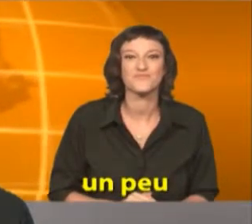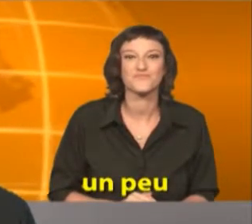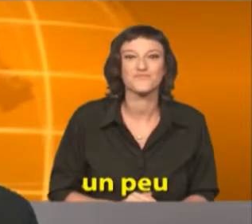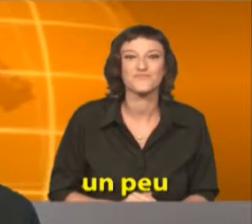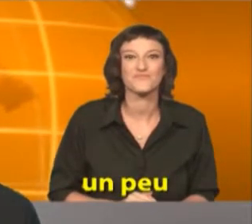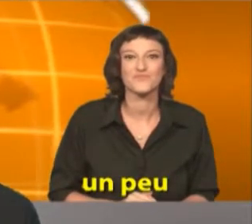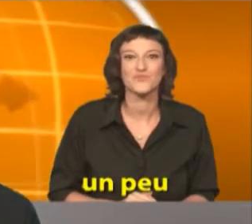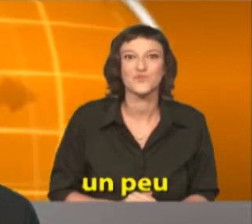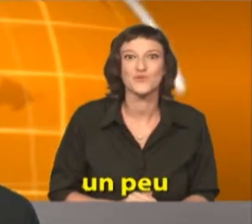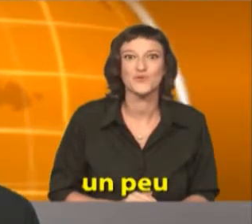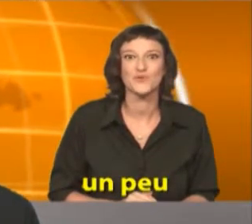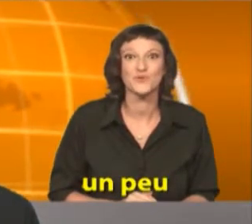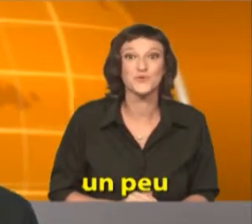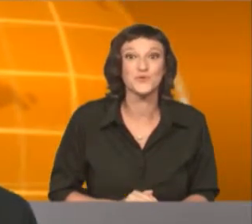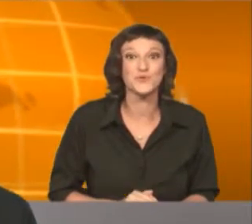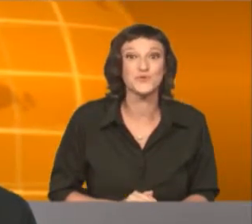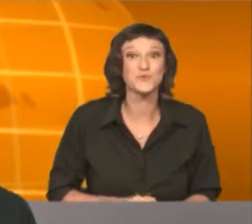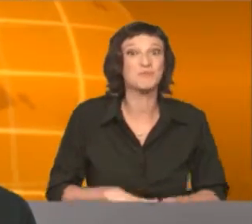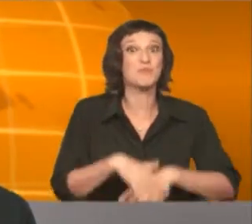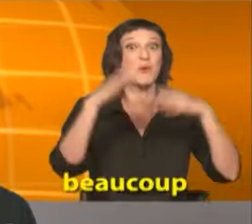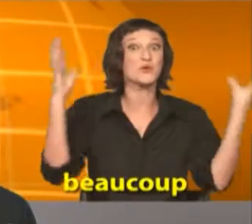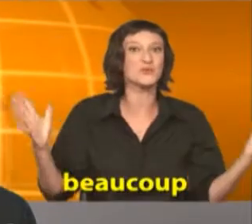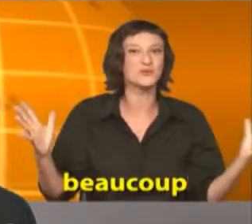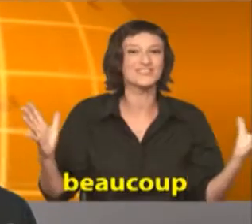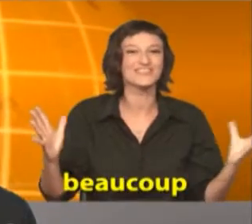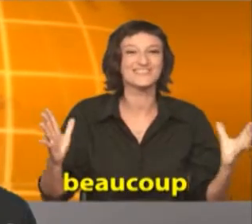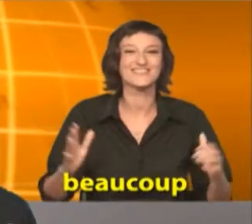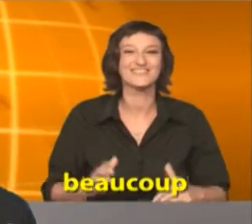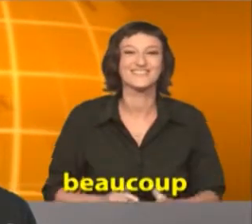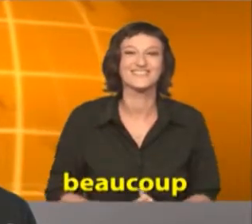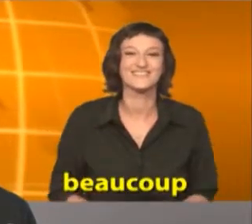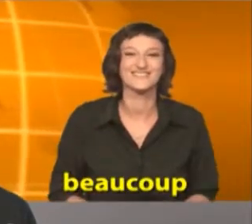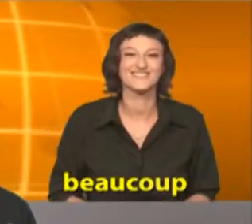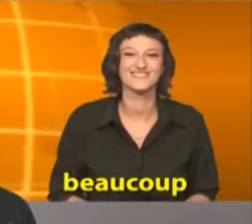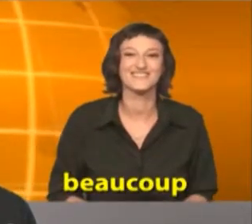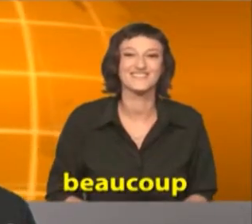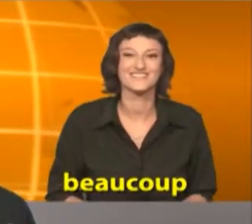Poco. Poco. Ou beaucoup.